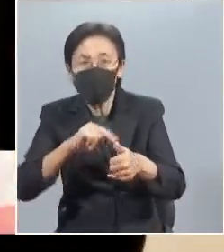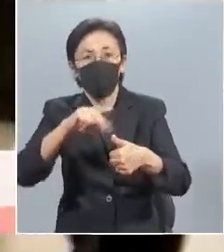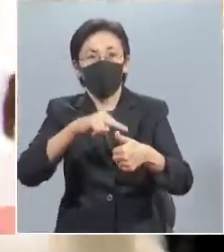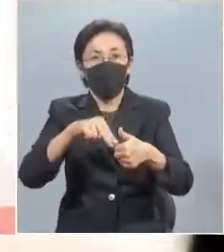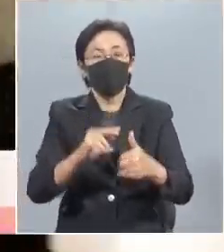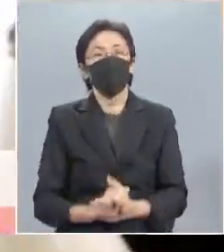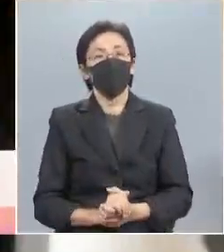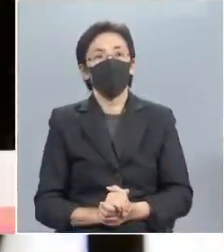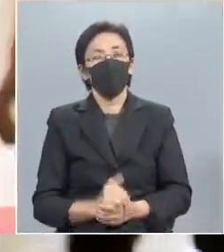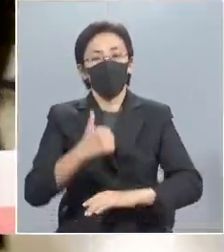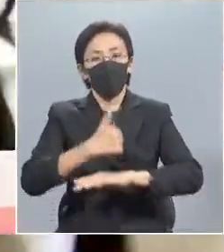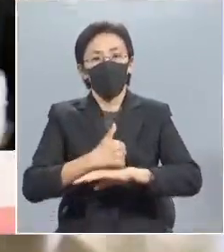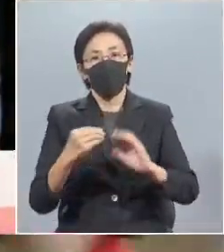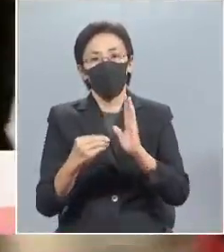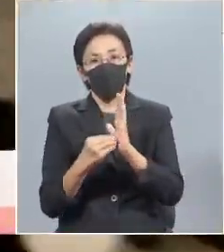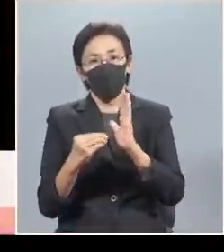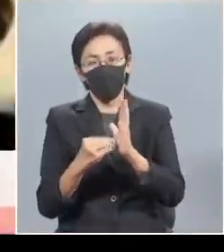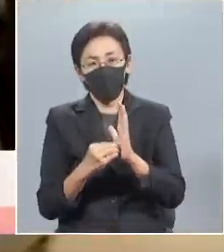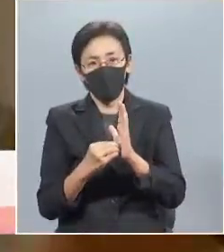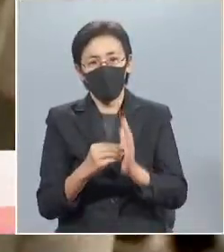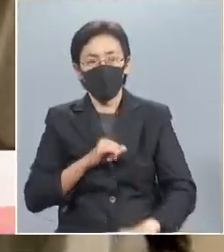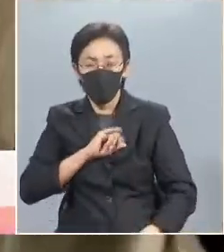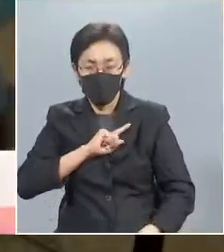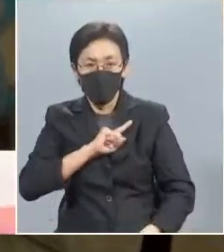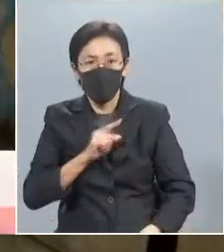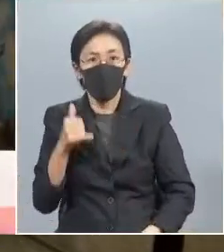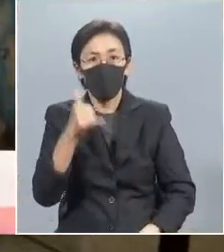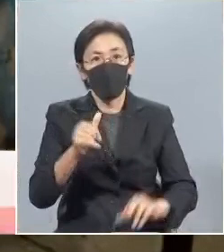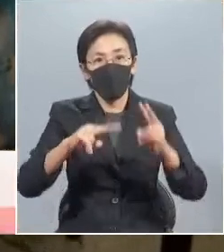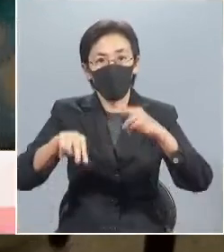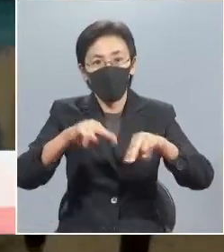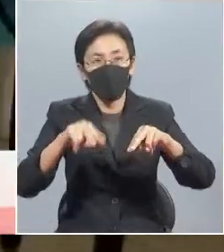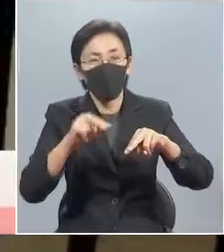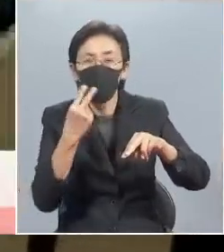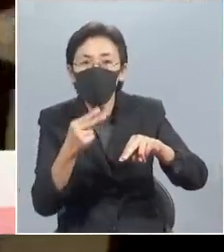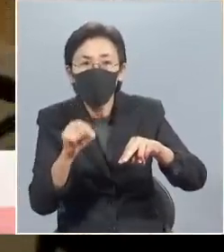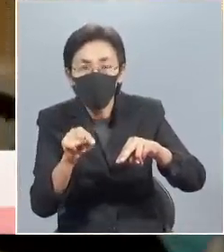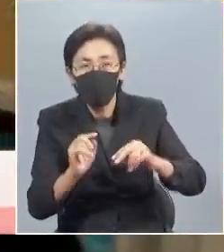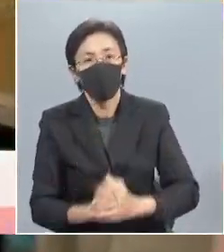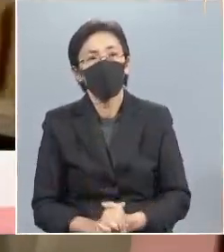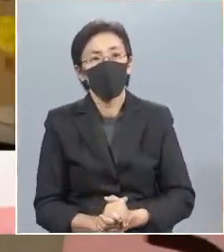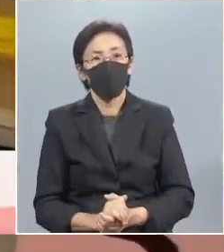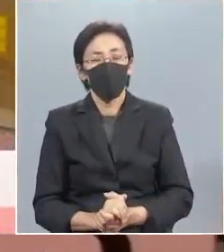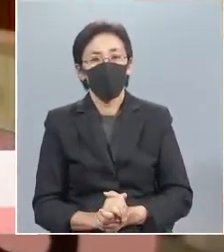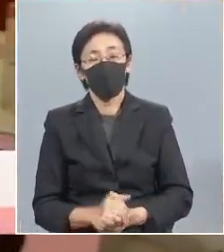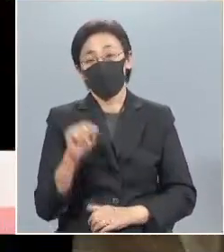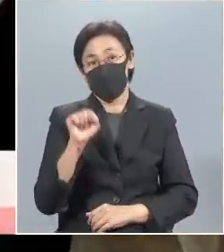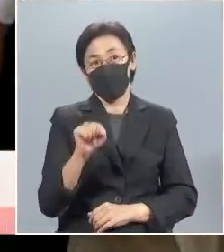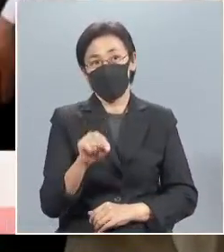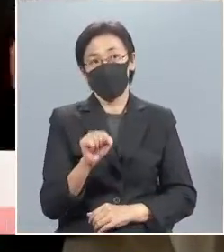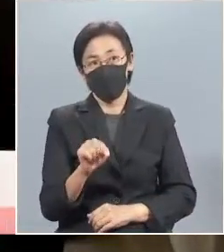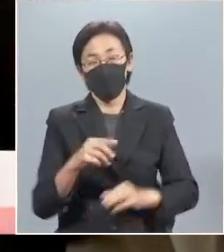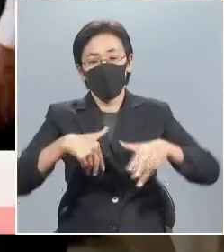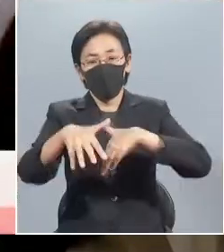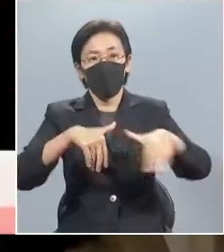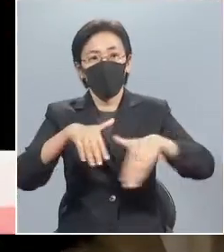พลตำรวจเอกอัศวินขวัญเมืองนะคะผู้ว่ากทมไปตรวจตราดูแลความเรียบร้อยตัวเองครับในบรรยากาศนะคะก็มี